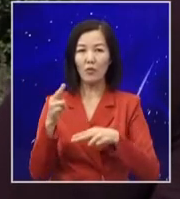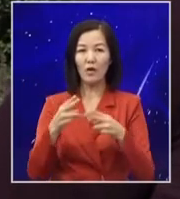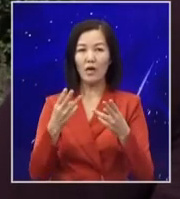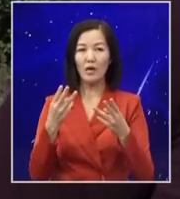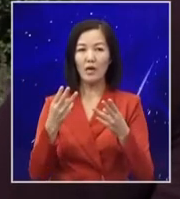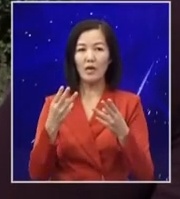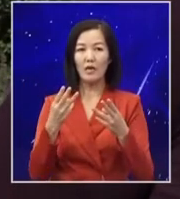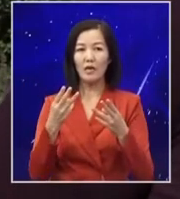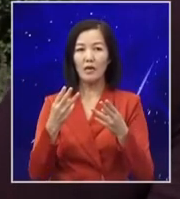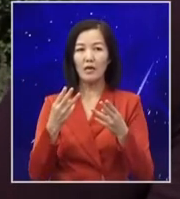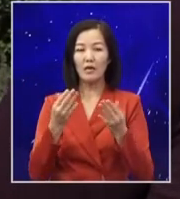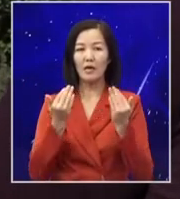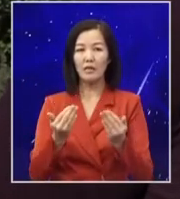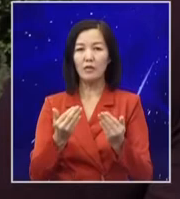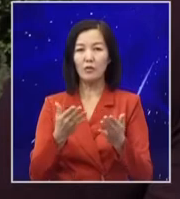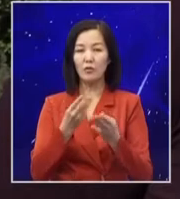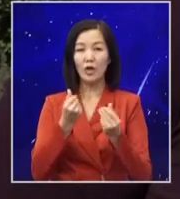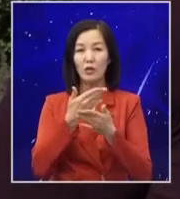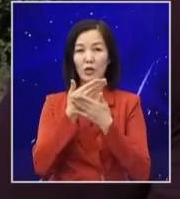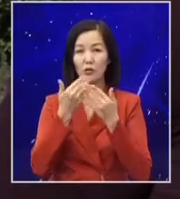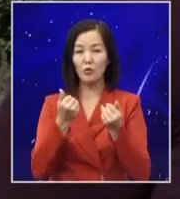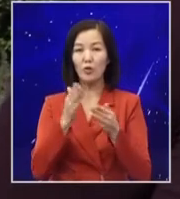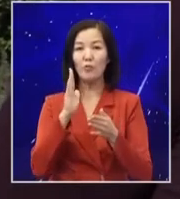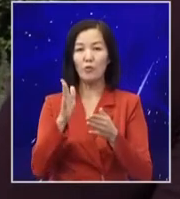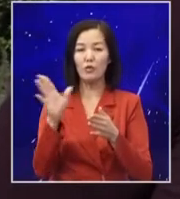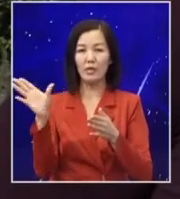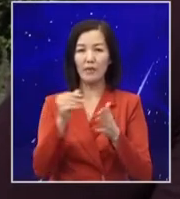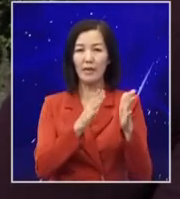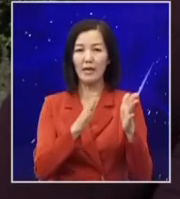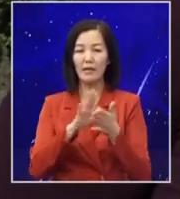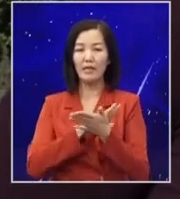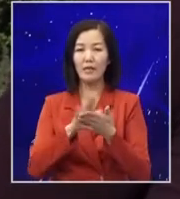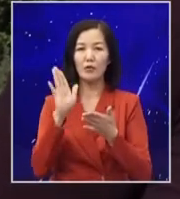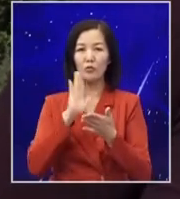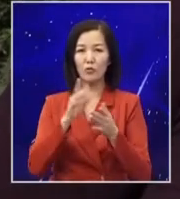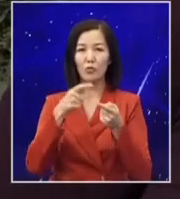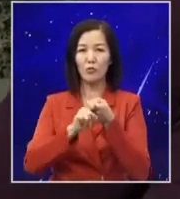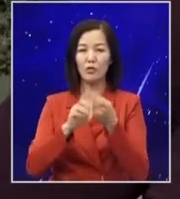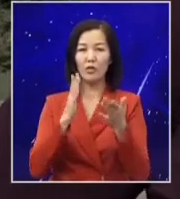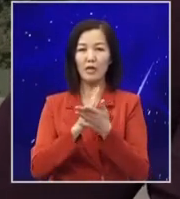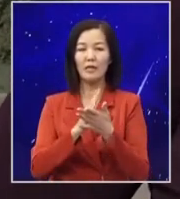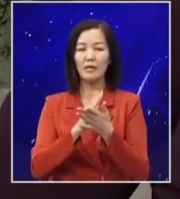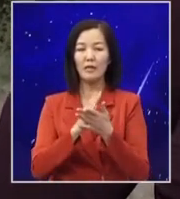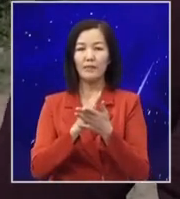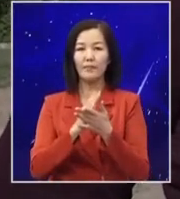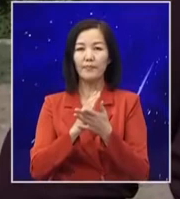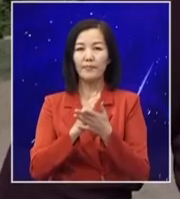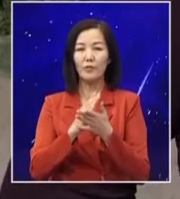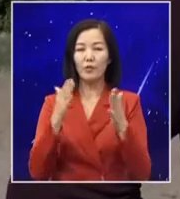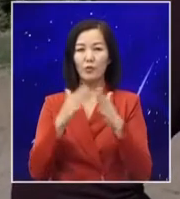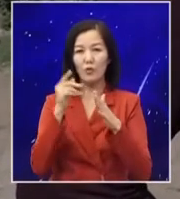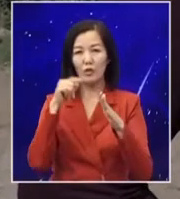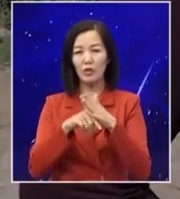қаражатымыз қазіргі де болмай тұр. Бірақ енді болашақта ол су кіргізіп алдық, қысқа қарамай үйдің сыртын